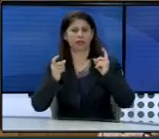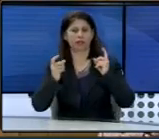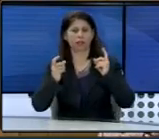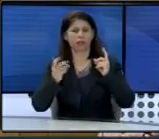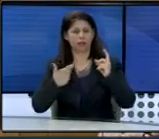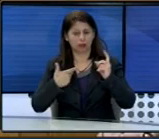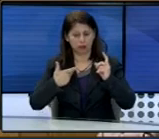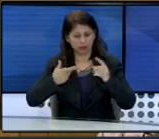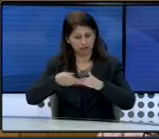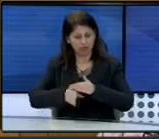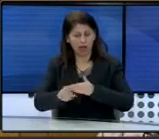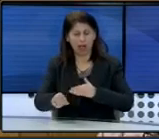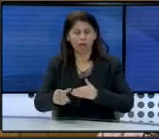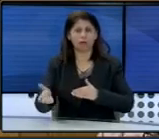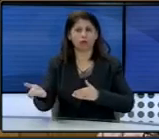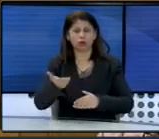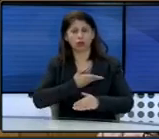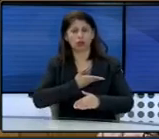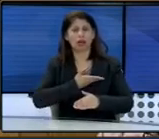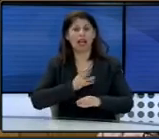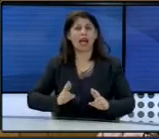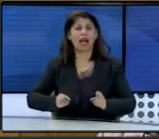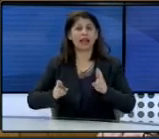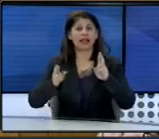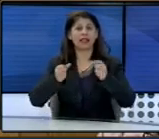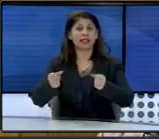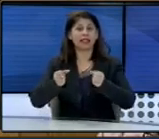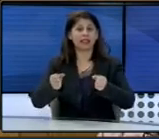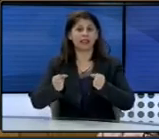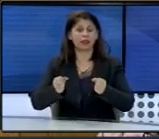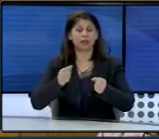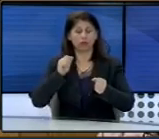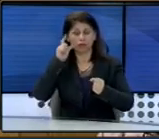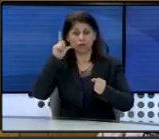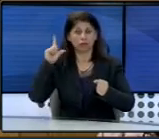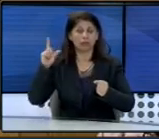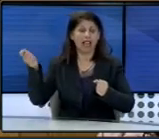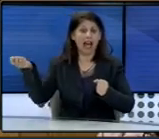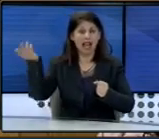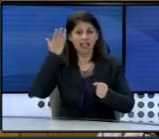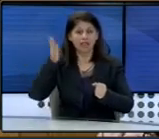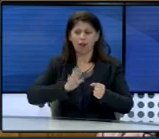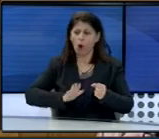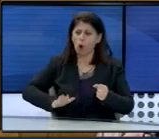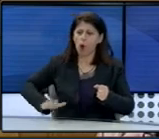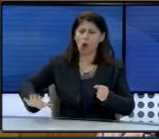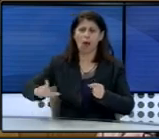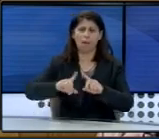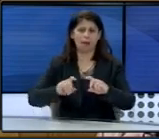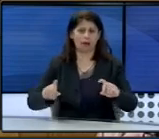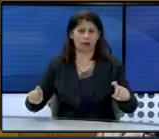όταν βιώνει αυτή την τρομακτική ενεργειακή κρίση που έχει μετατραπεί σε μια πρωτοφανή κρίση ακρίβειας